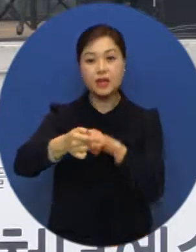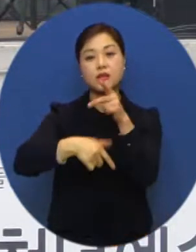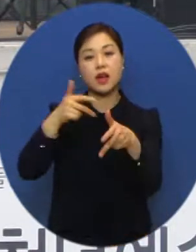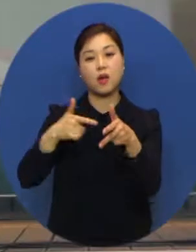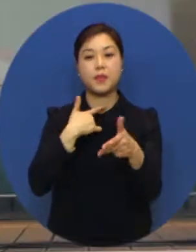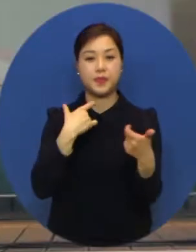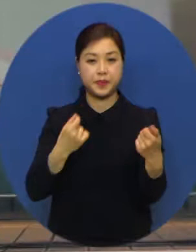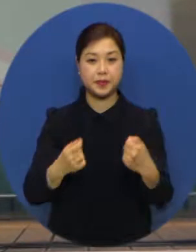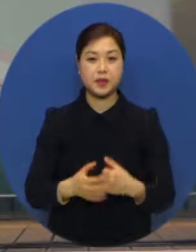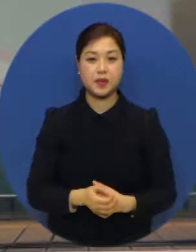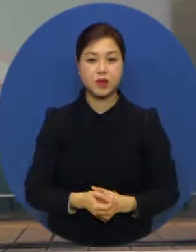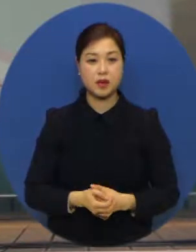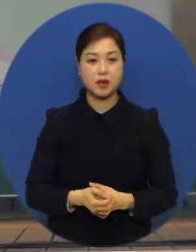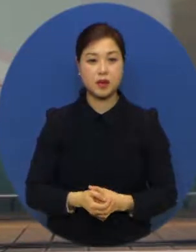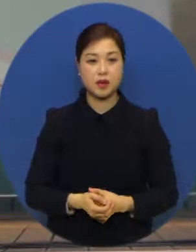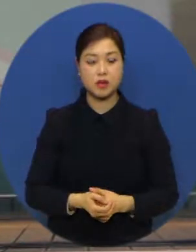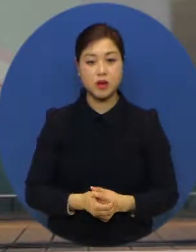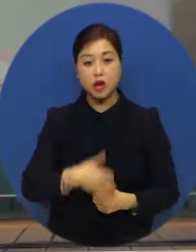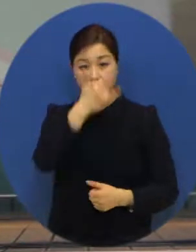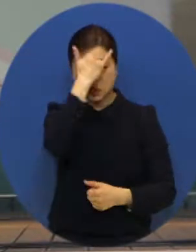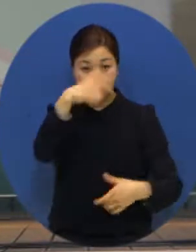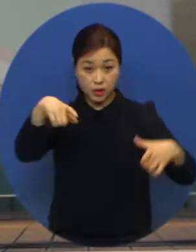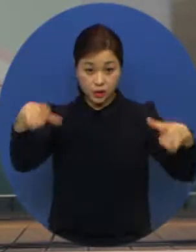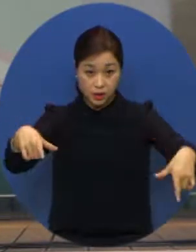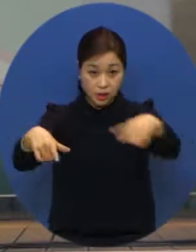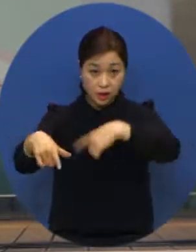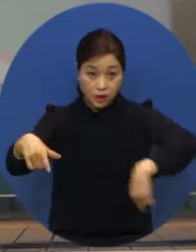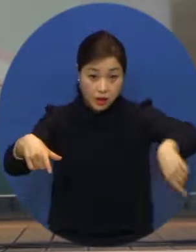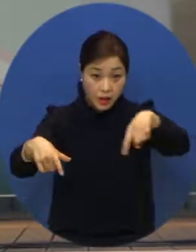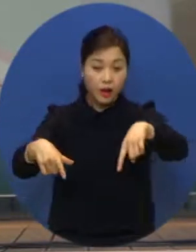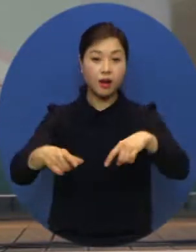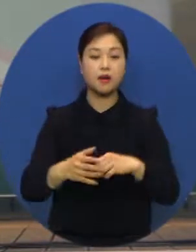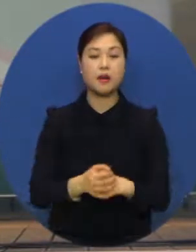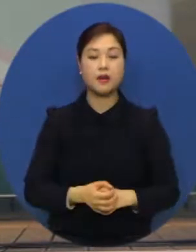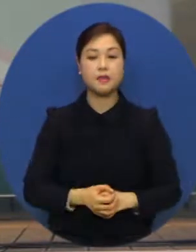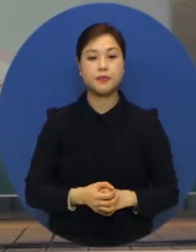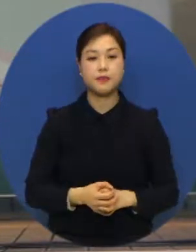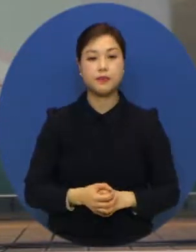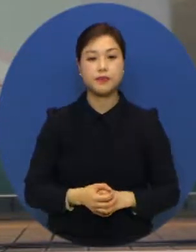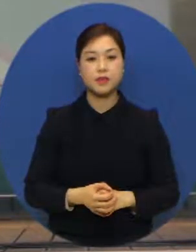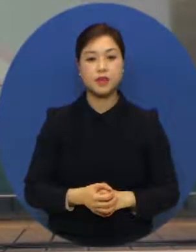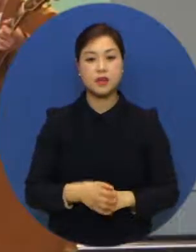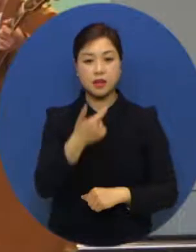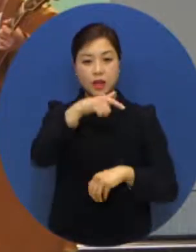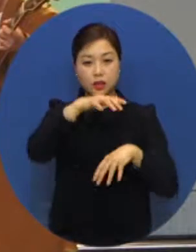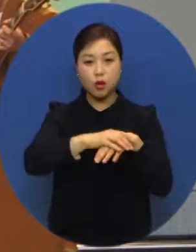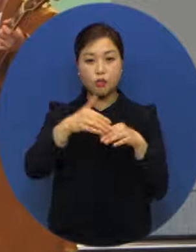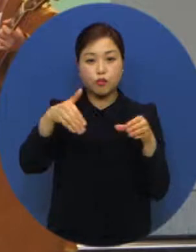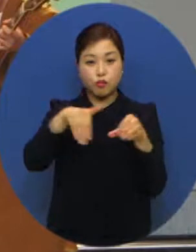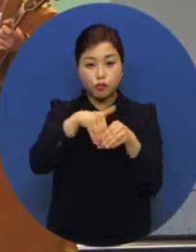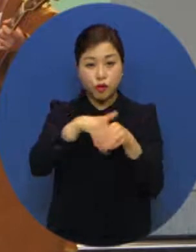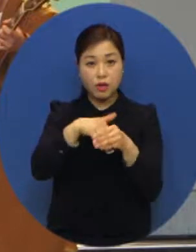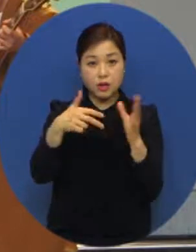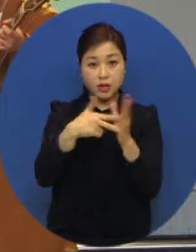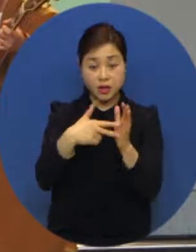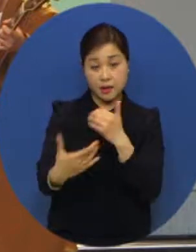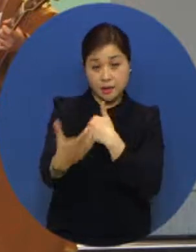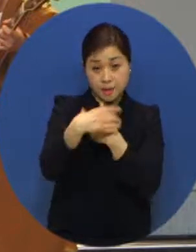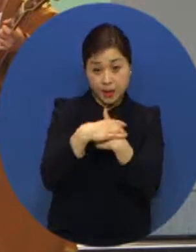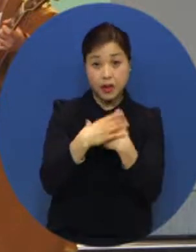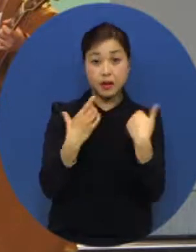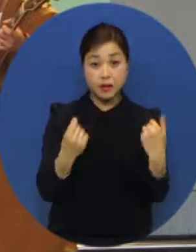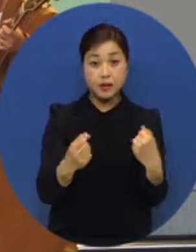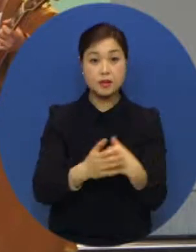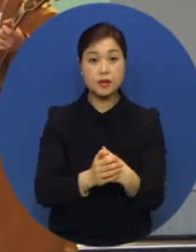네. 저희가 충청권을 아우르는 그러한 역할을 대전문화재단이 맡게 됐는데요.